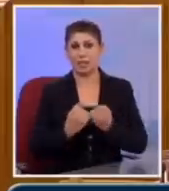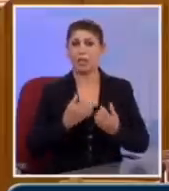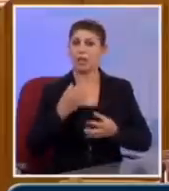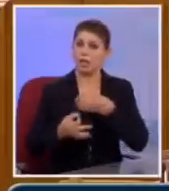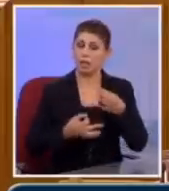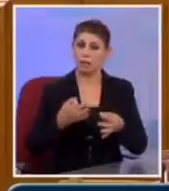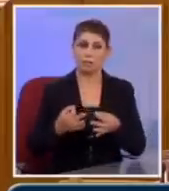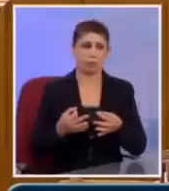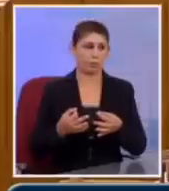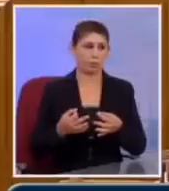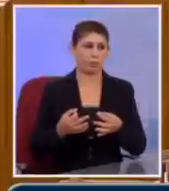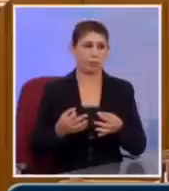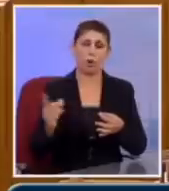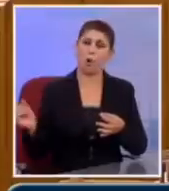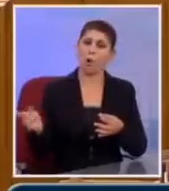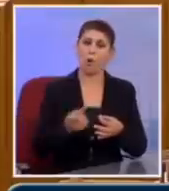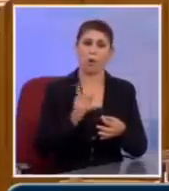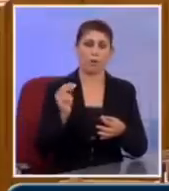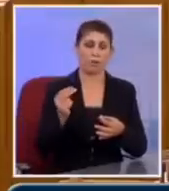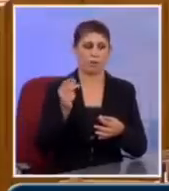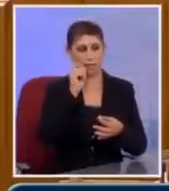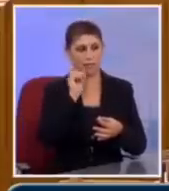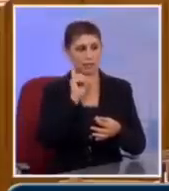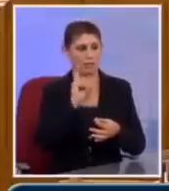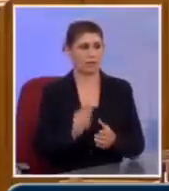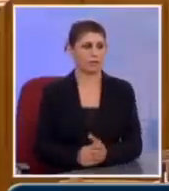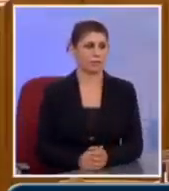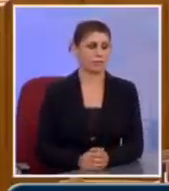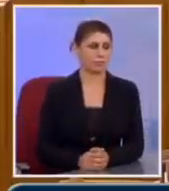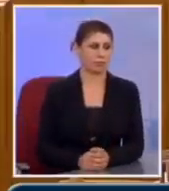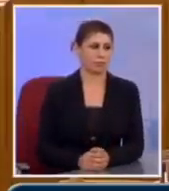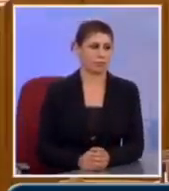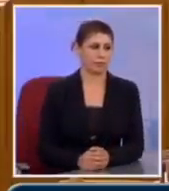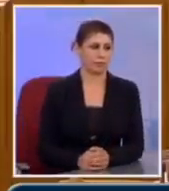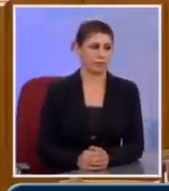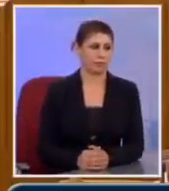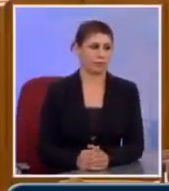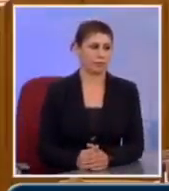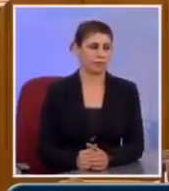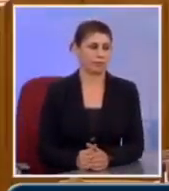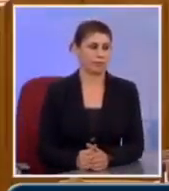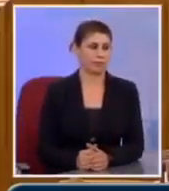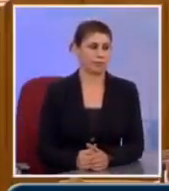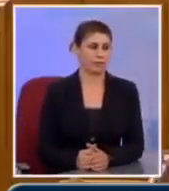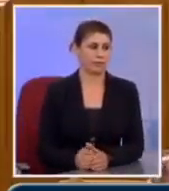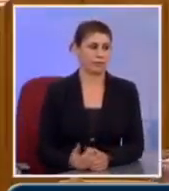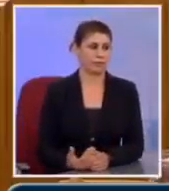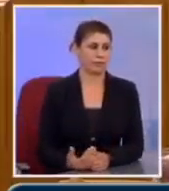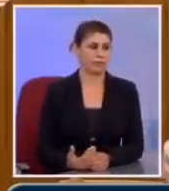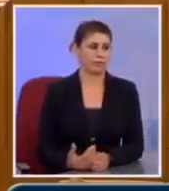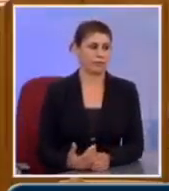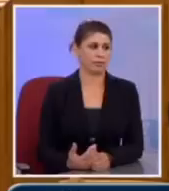μιλήσουν όλοι οι βουλευτές και οι βουλευτίνες μας. Δεν έχω. Ωραία.